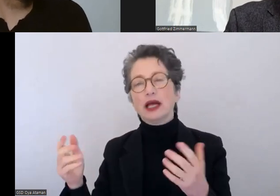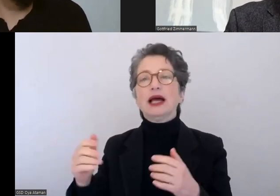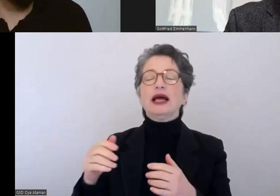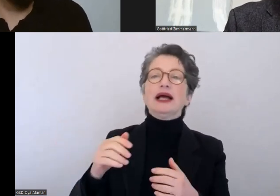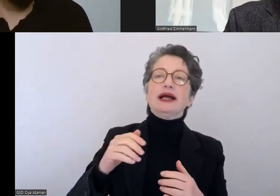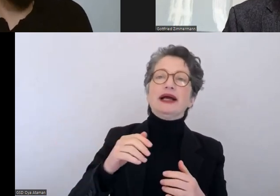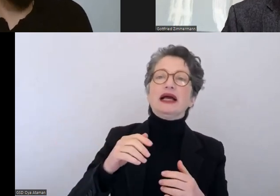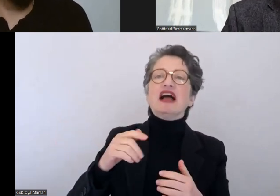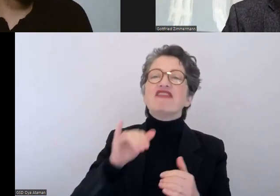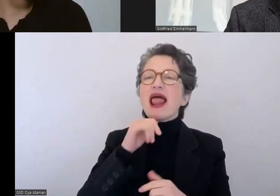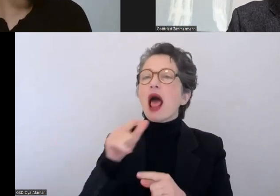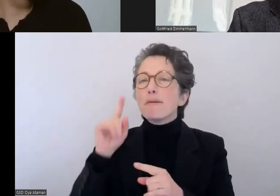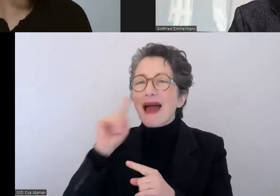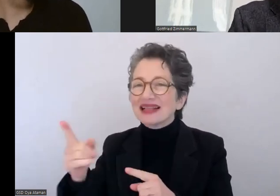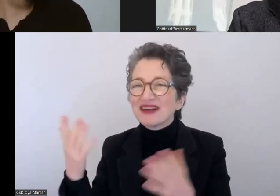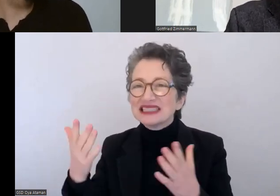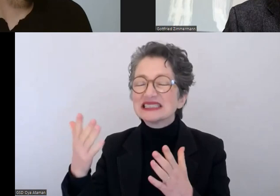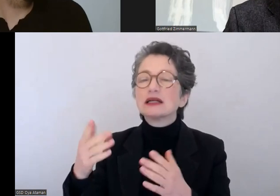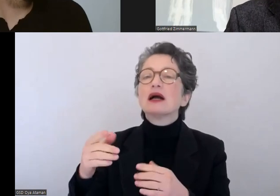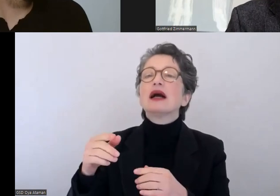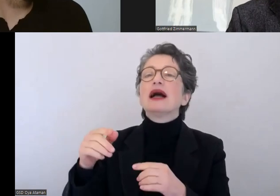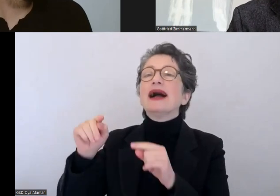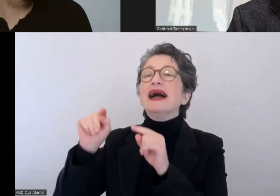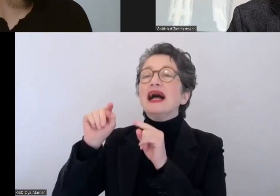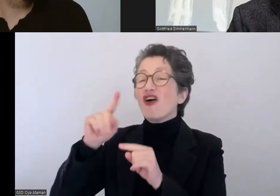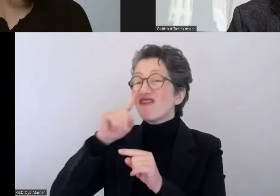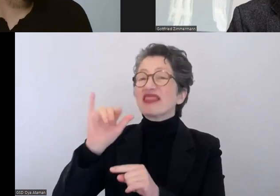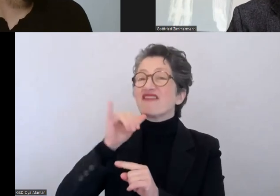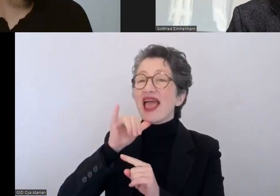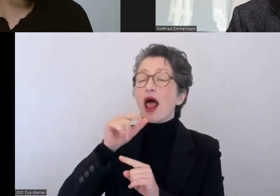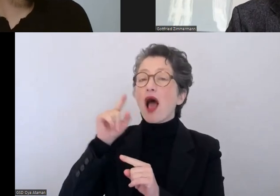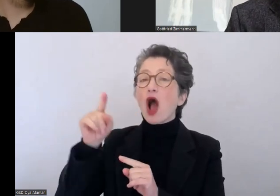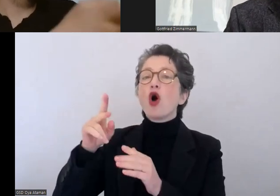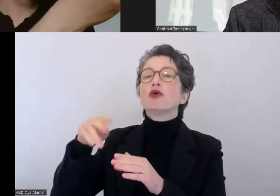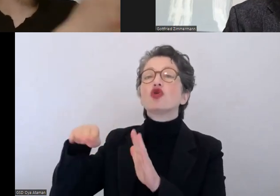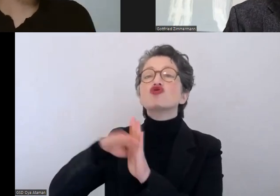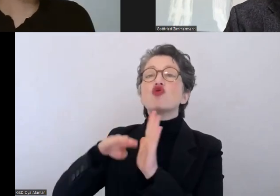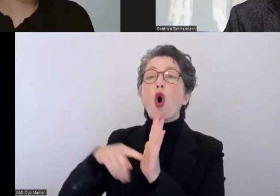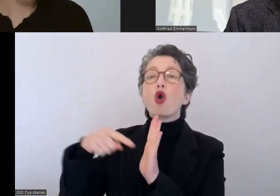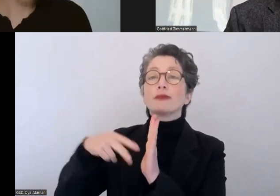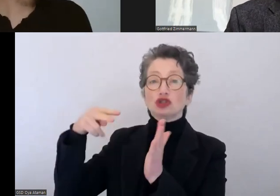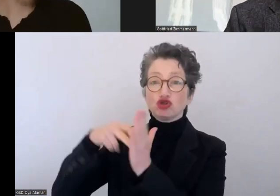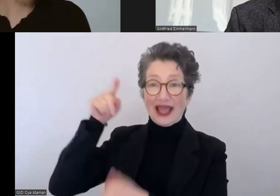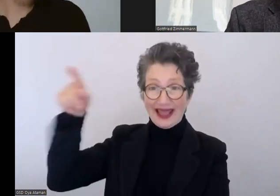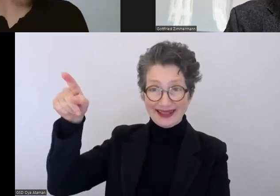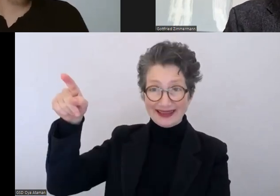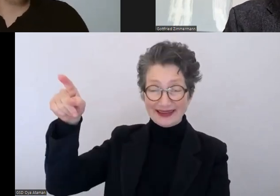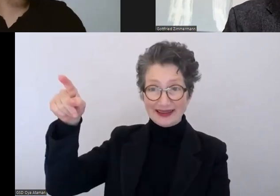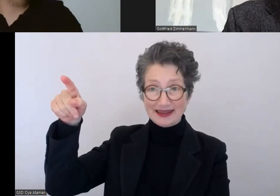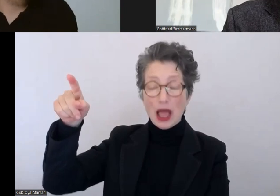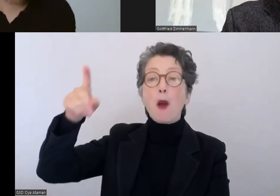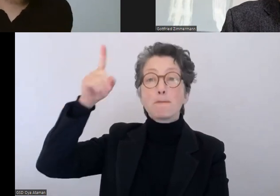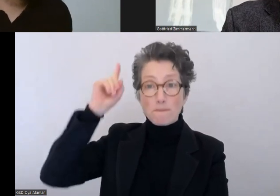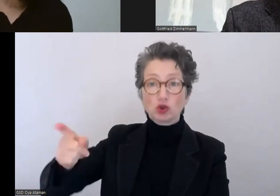von, man hat gegen eine Norm verstoßen oder eine Anforderung nicht eingehalten. Hätten wir dann sogar einen Experten.